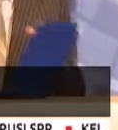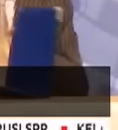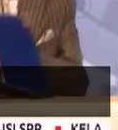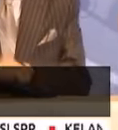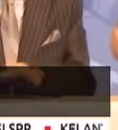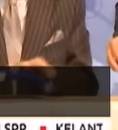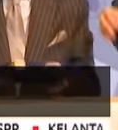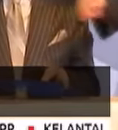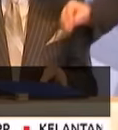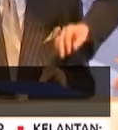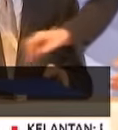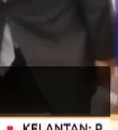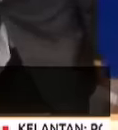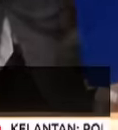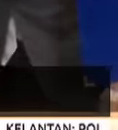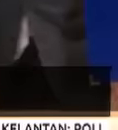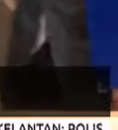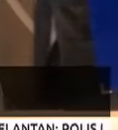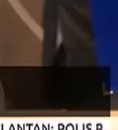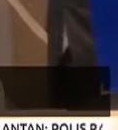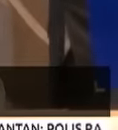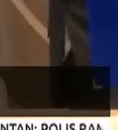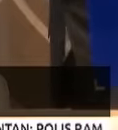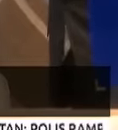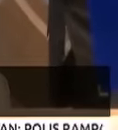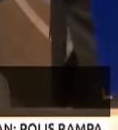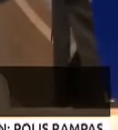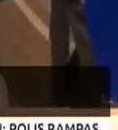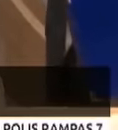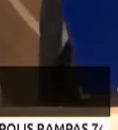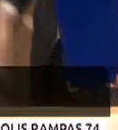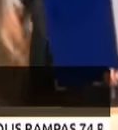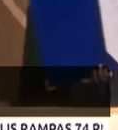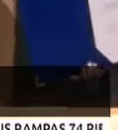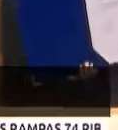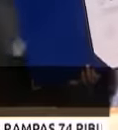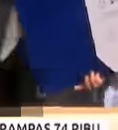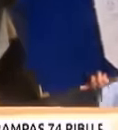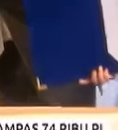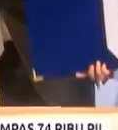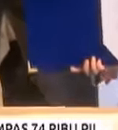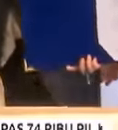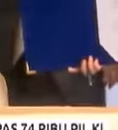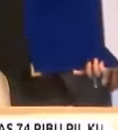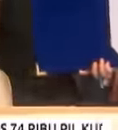Negara bakal memiliki hak pemindahan kapal ke kapal terbesar di dunia.